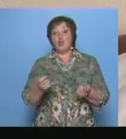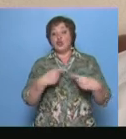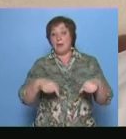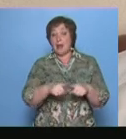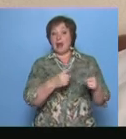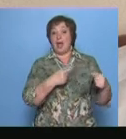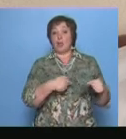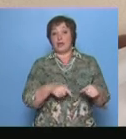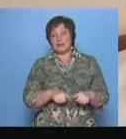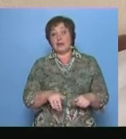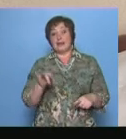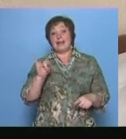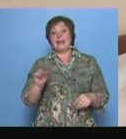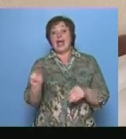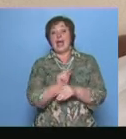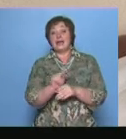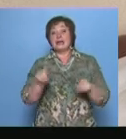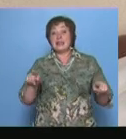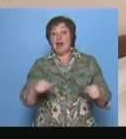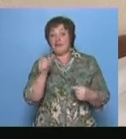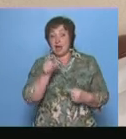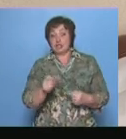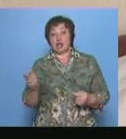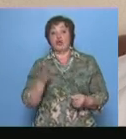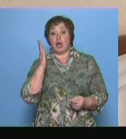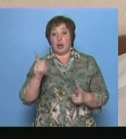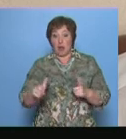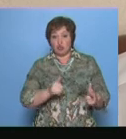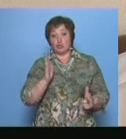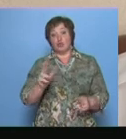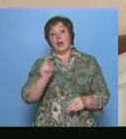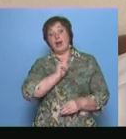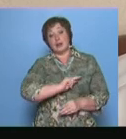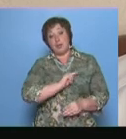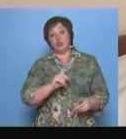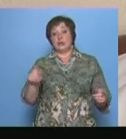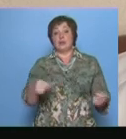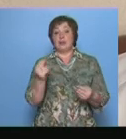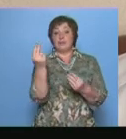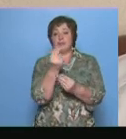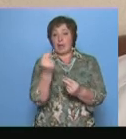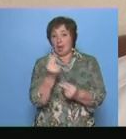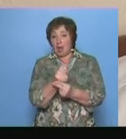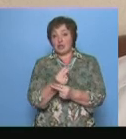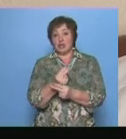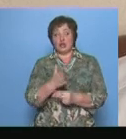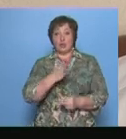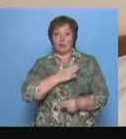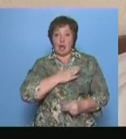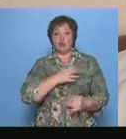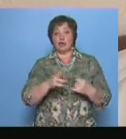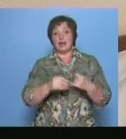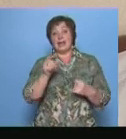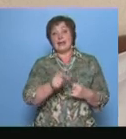конкурс. И те реставраторы, которые готовы поработать сегодня и восстановить уникальные картины наших